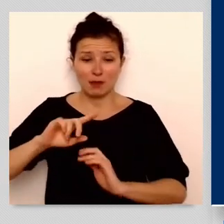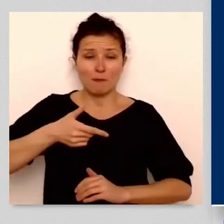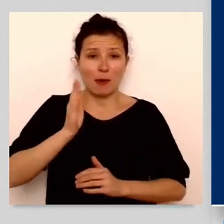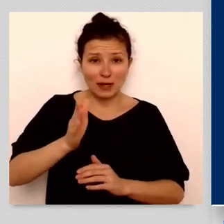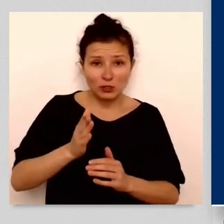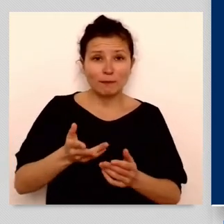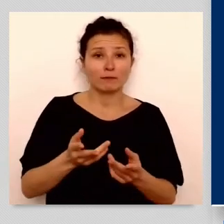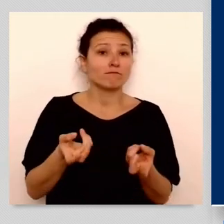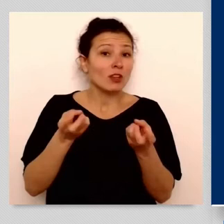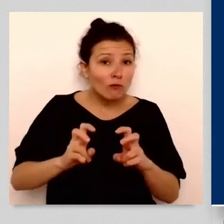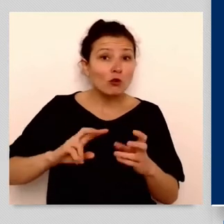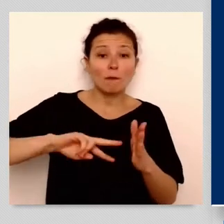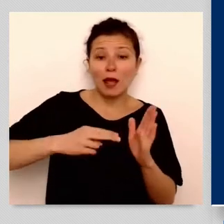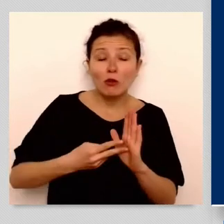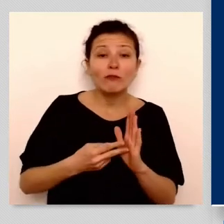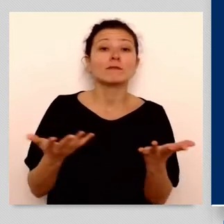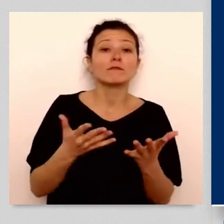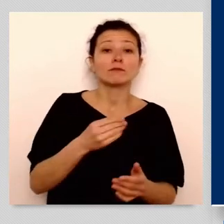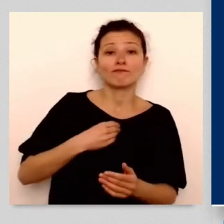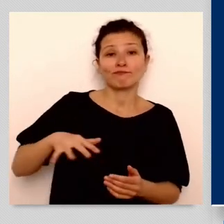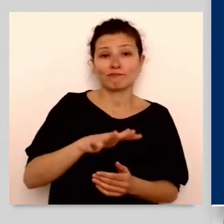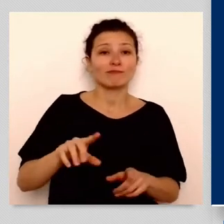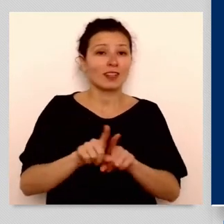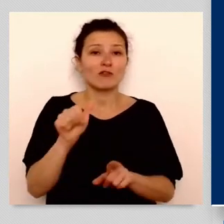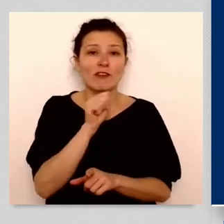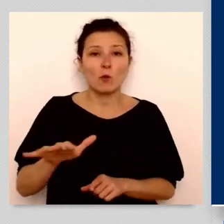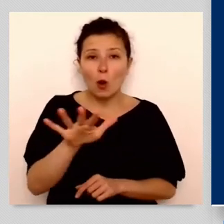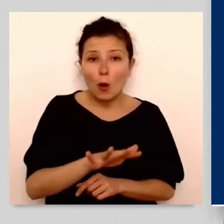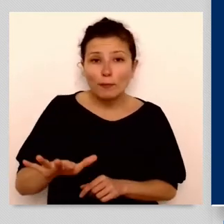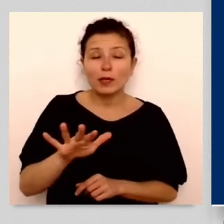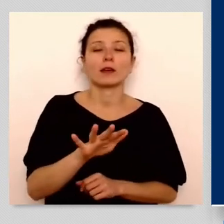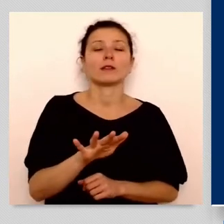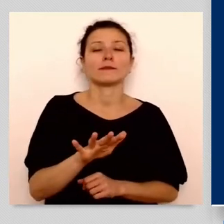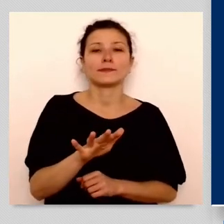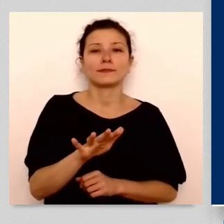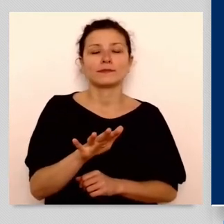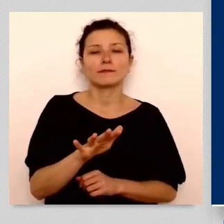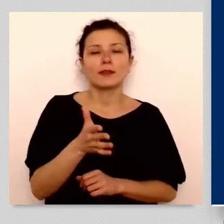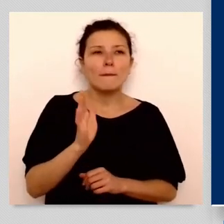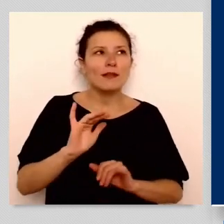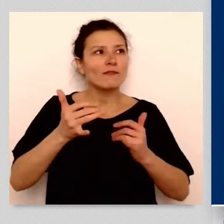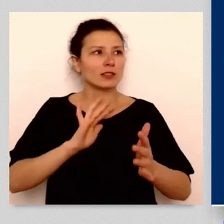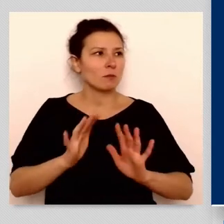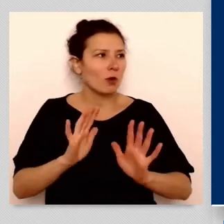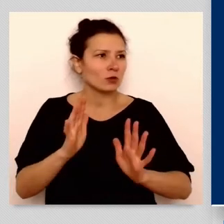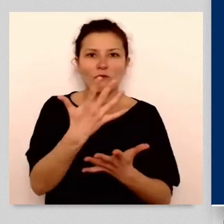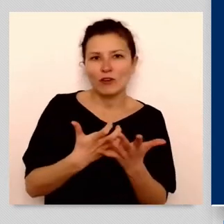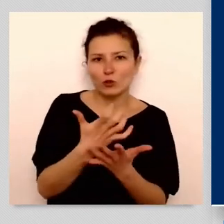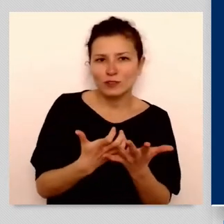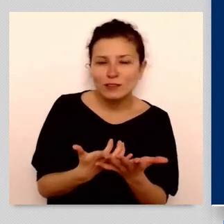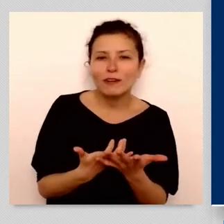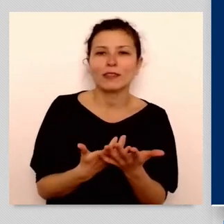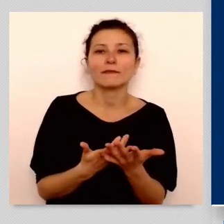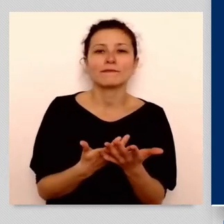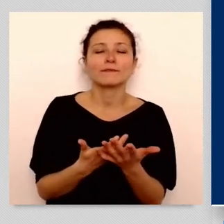programować i w kraju, i w przestrzeni europejskiej, będą, w jaki sposób będą wykorzystywane